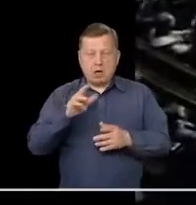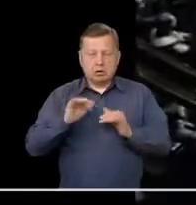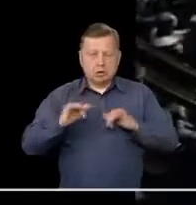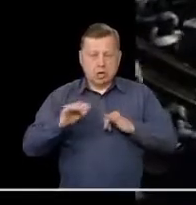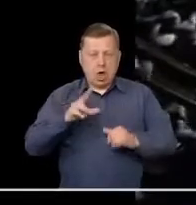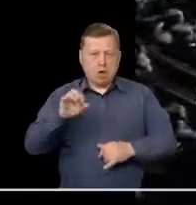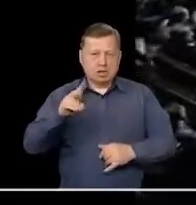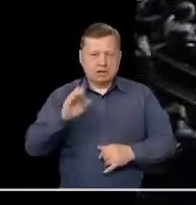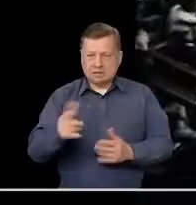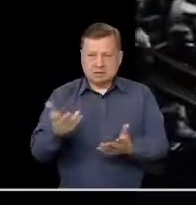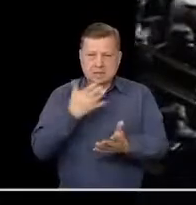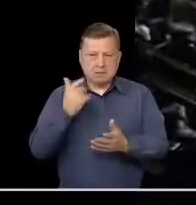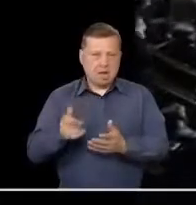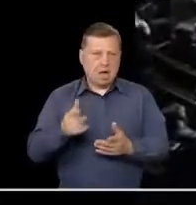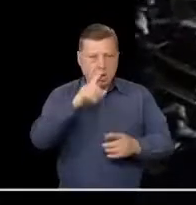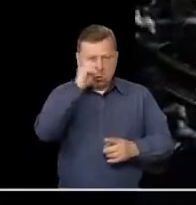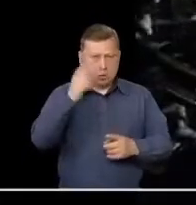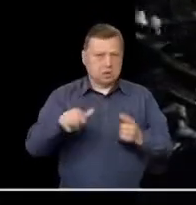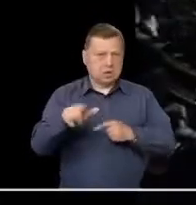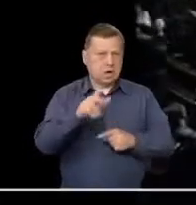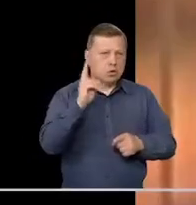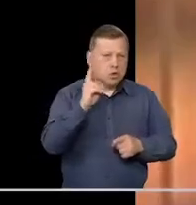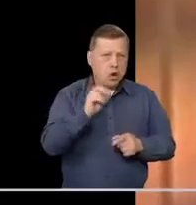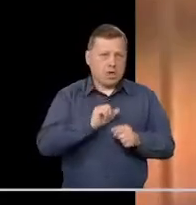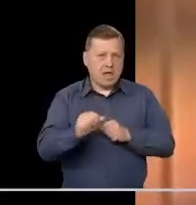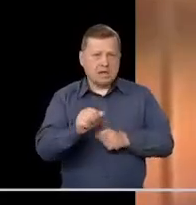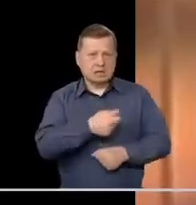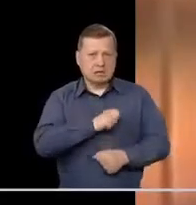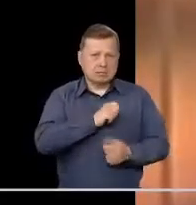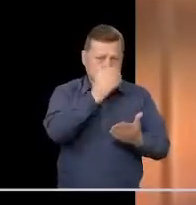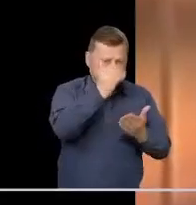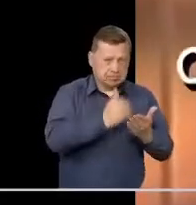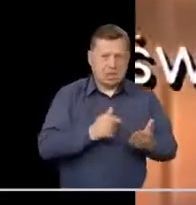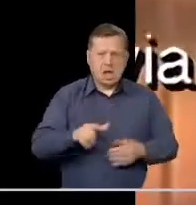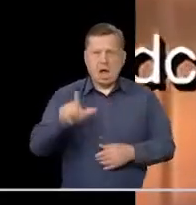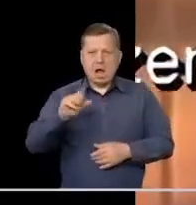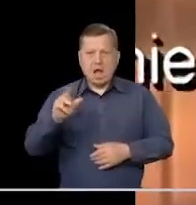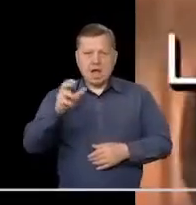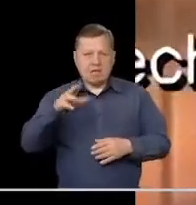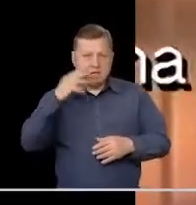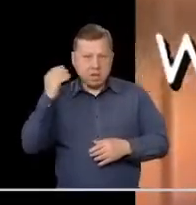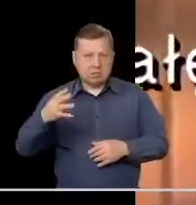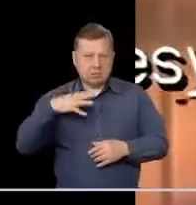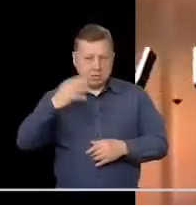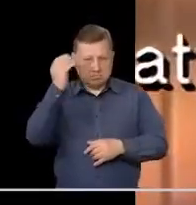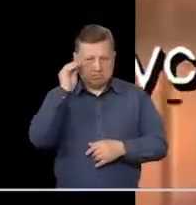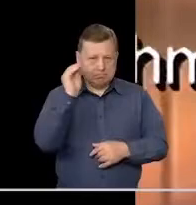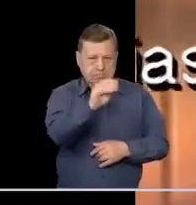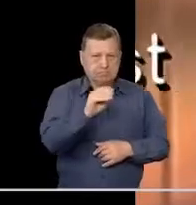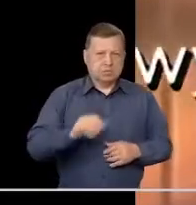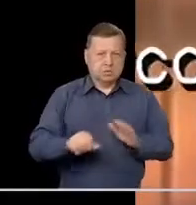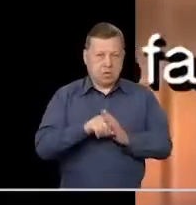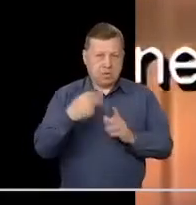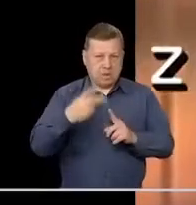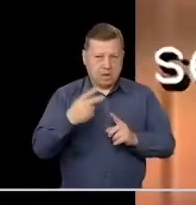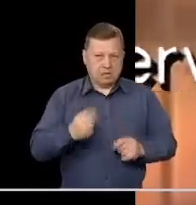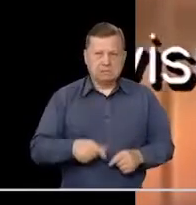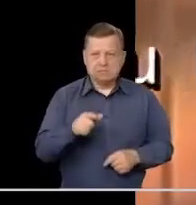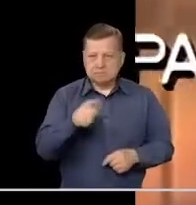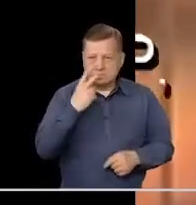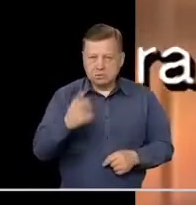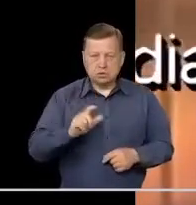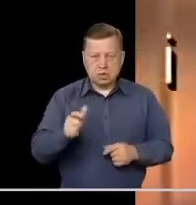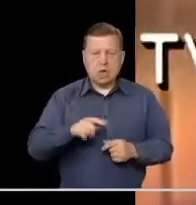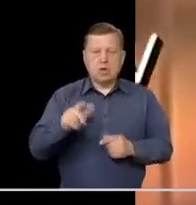publiczna zastanawiała się, kto jest na liście agentów, ówczesny prezydent Lech Wałęsa przesłał oświadczenie do mediów, z którego wynika, że